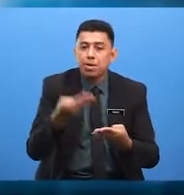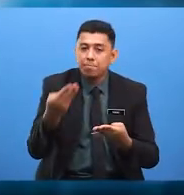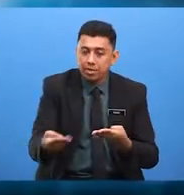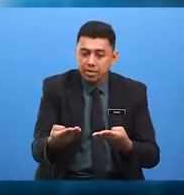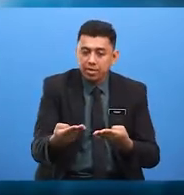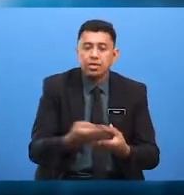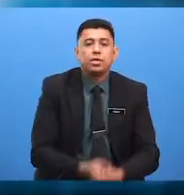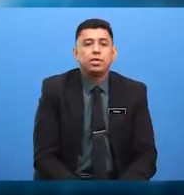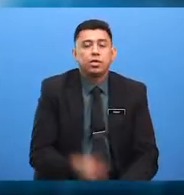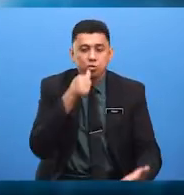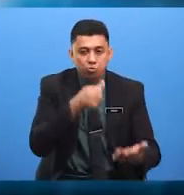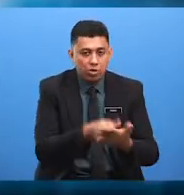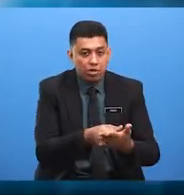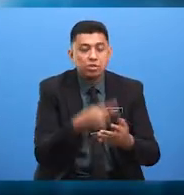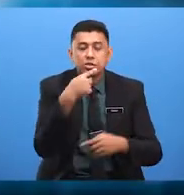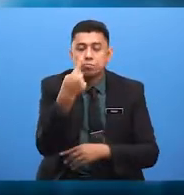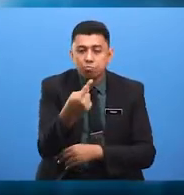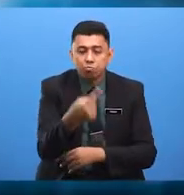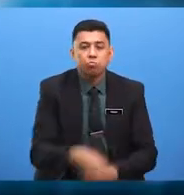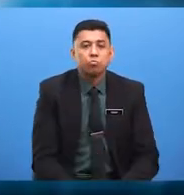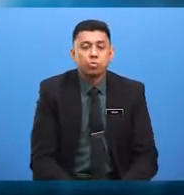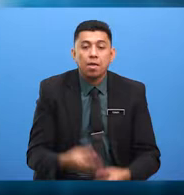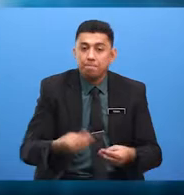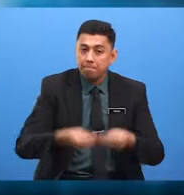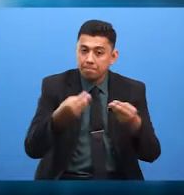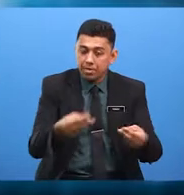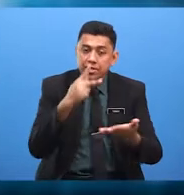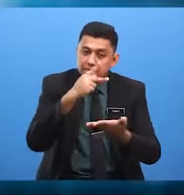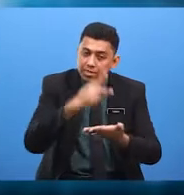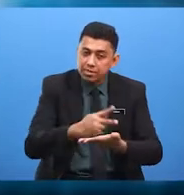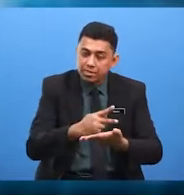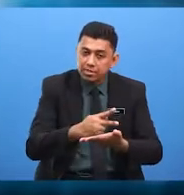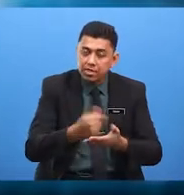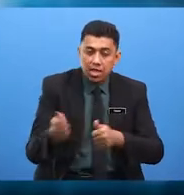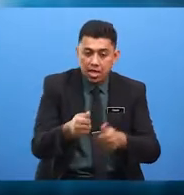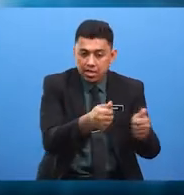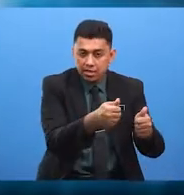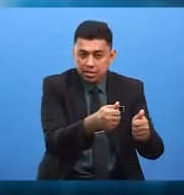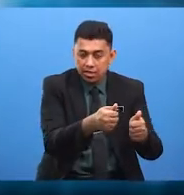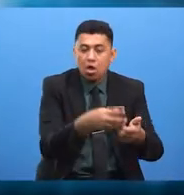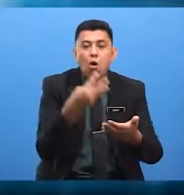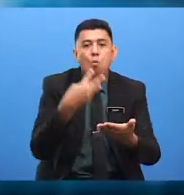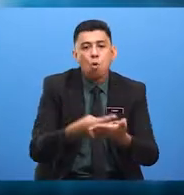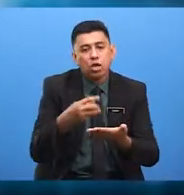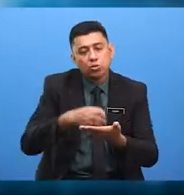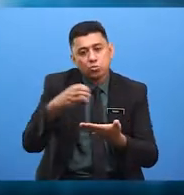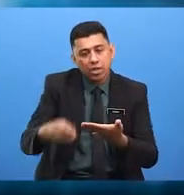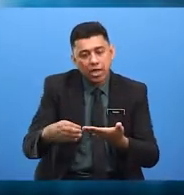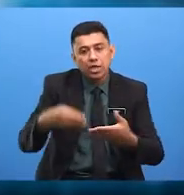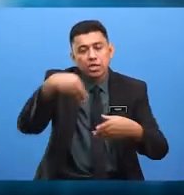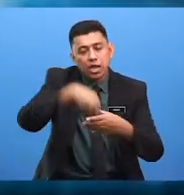kerajaan tindakan ini akan memberi kesan kepada aliran uang tunai dalam ekonomi